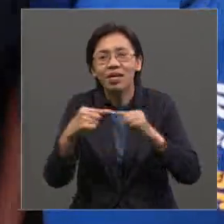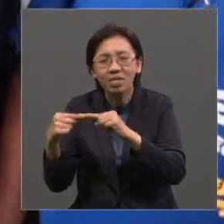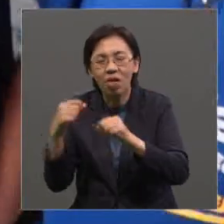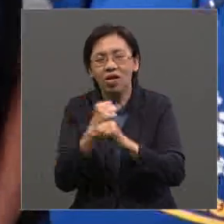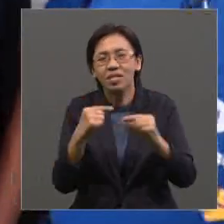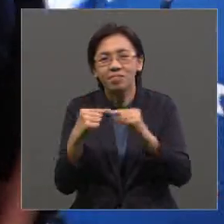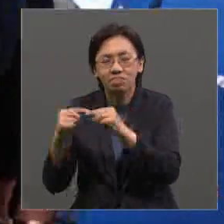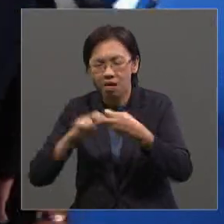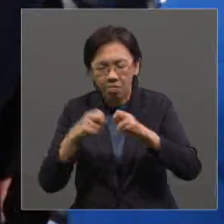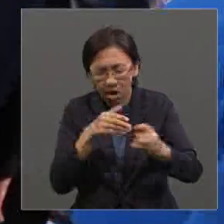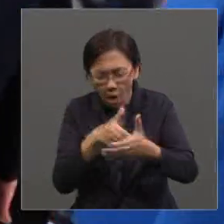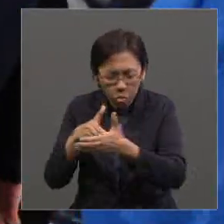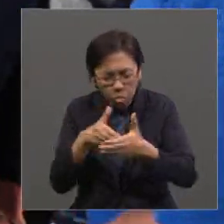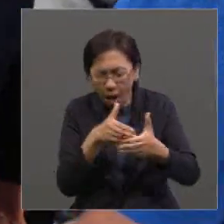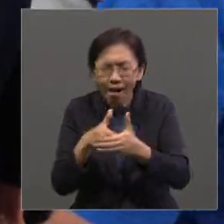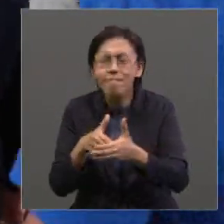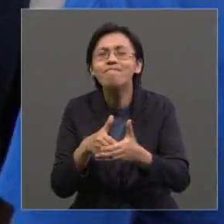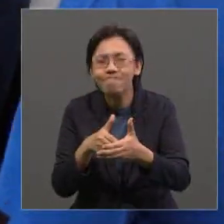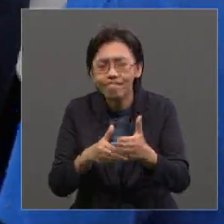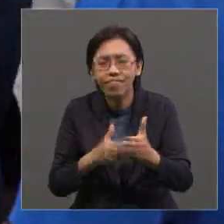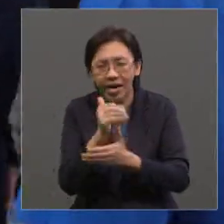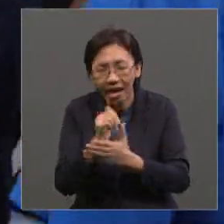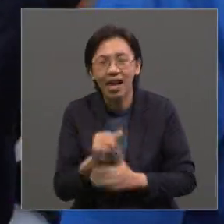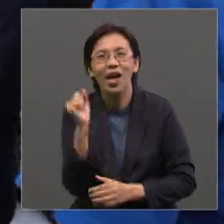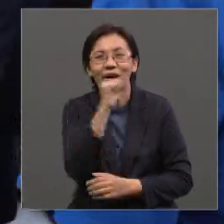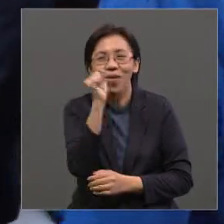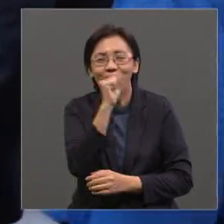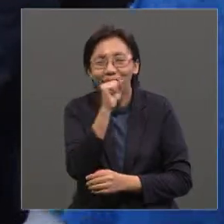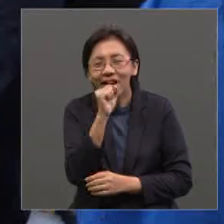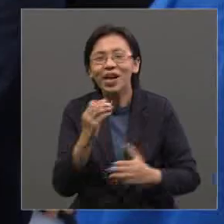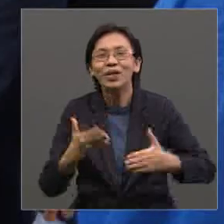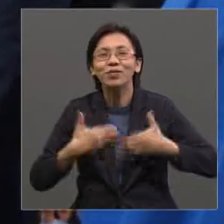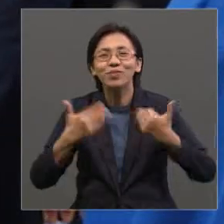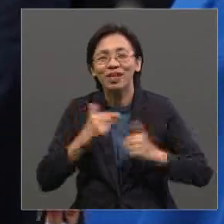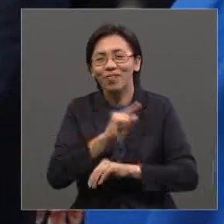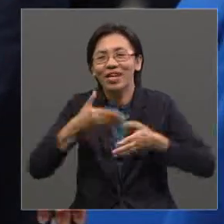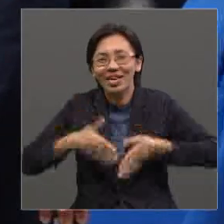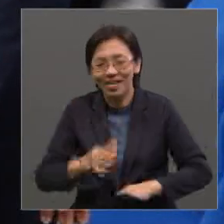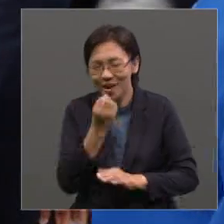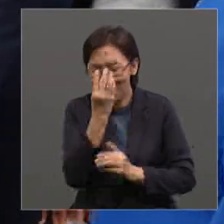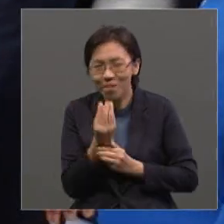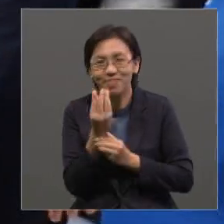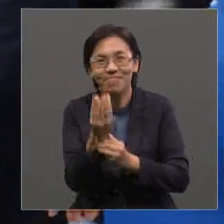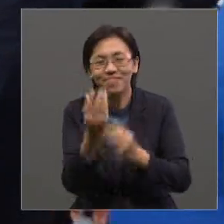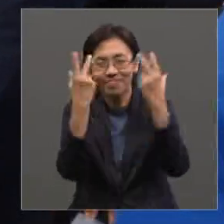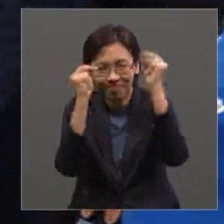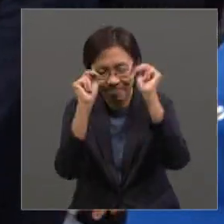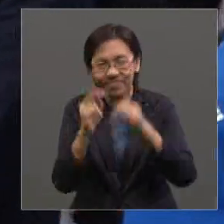ำต่อและเอาชนะปัญหาทุกปัญหาพร้อมกับร่วมร้องเพลง Happy Birthday นะแล้วก็มอบดอกไม้ให้กับท่านนายกรัฐมนตรีด้วยนะเ